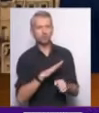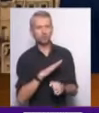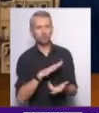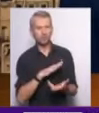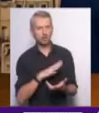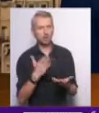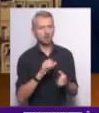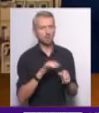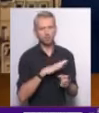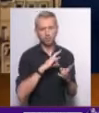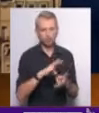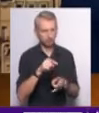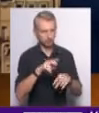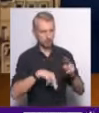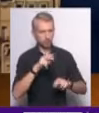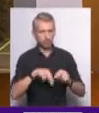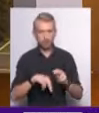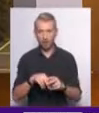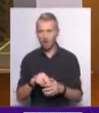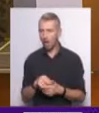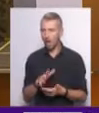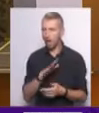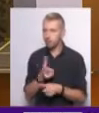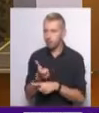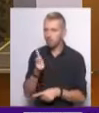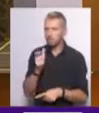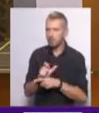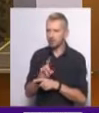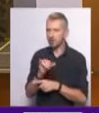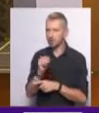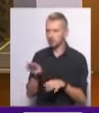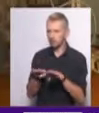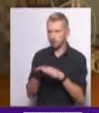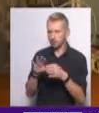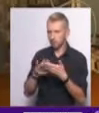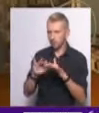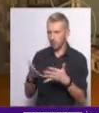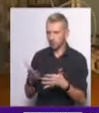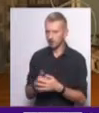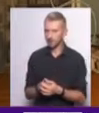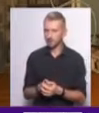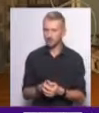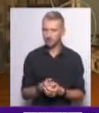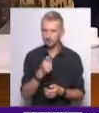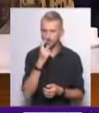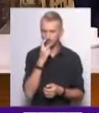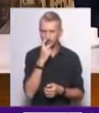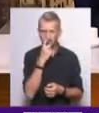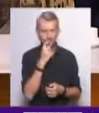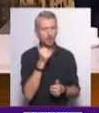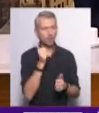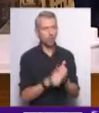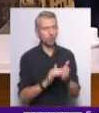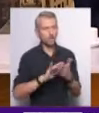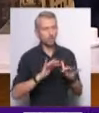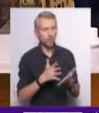які можуть шкоду нанести це будівництво. Їх було більше, ніж у інших подібних ситуаціях, якими ви зараз опікуєтеся? Кожна